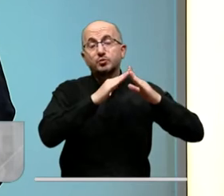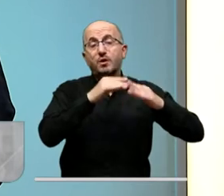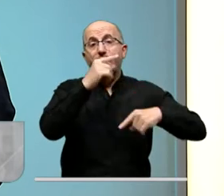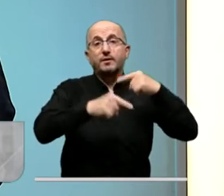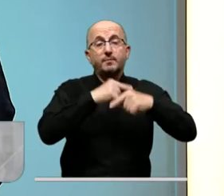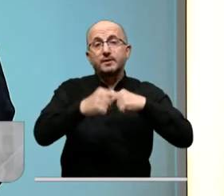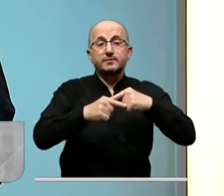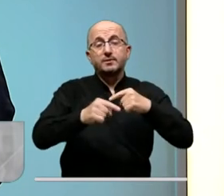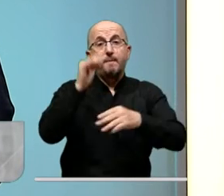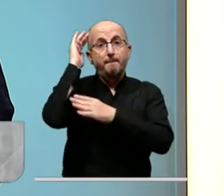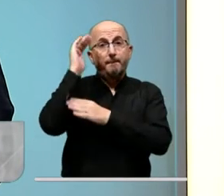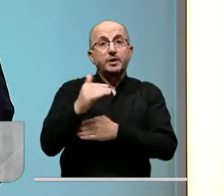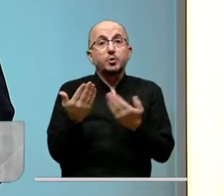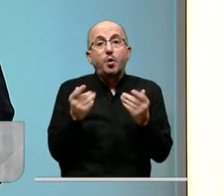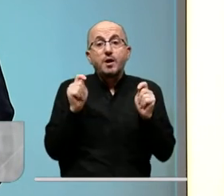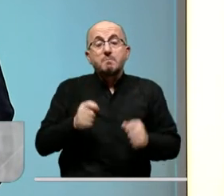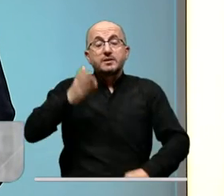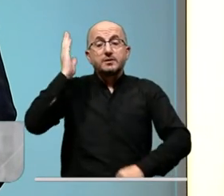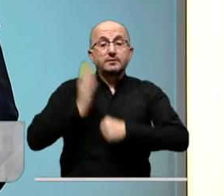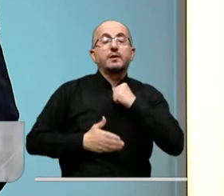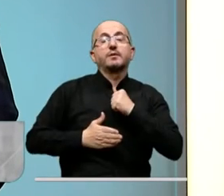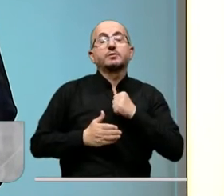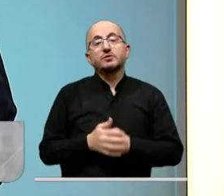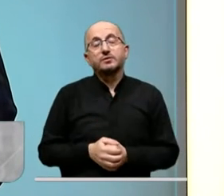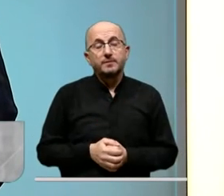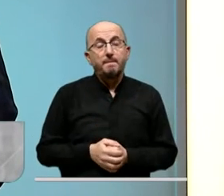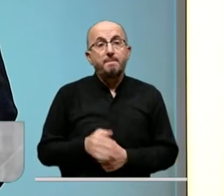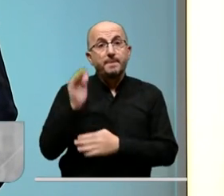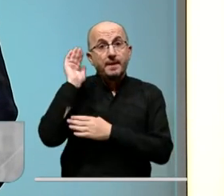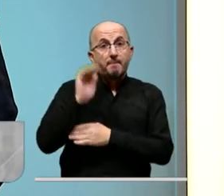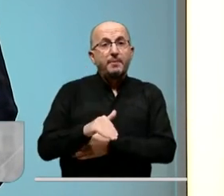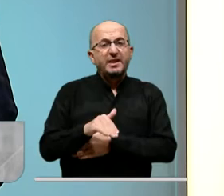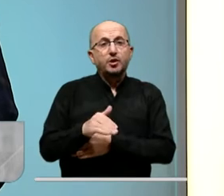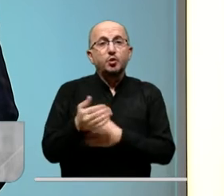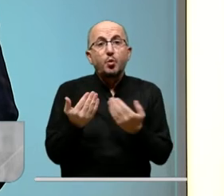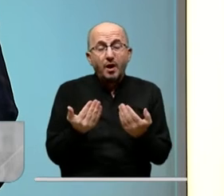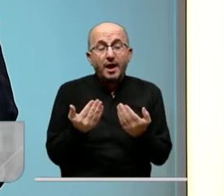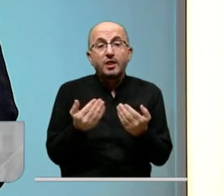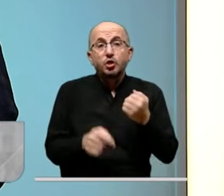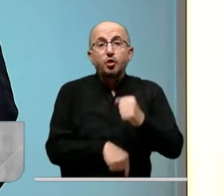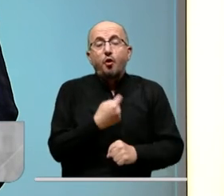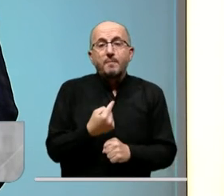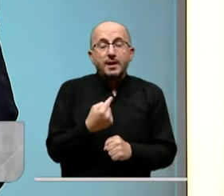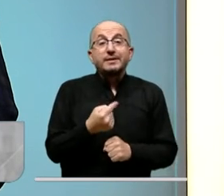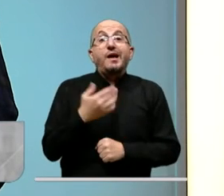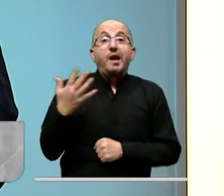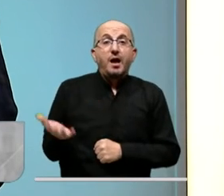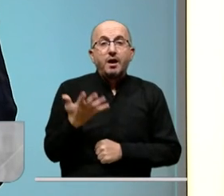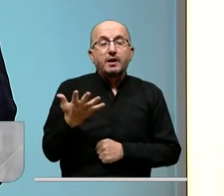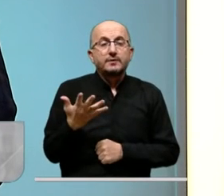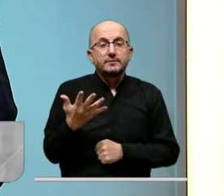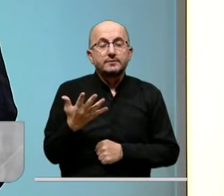akrabasına beddua etmesini yasaklamıştır beddua Normalde Eee Eğer